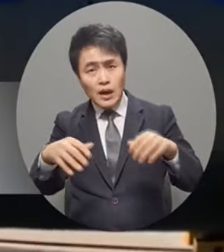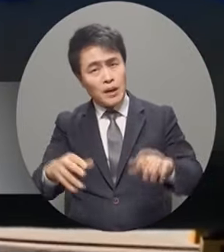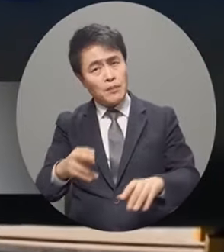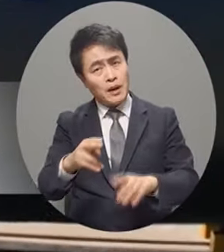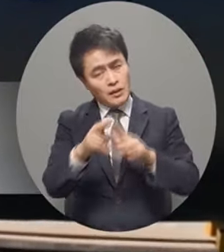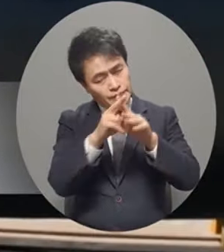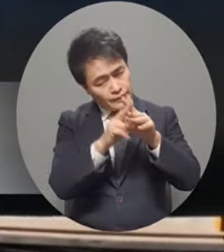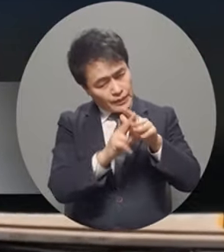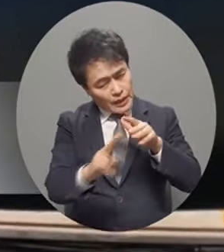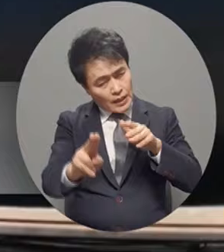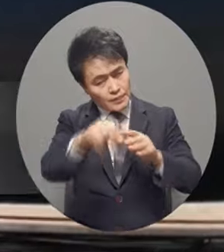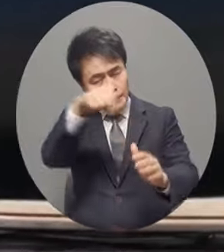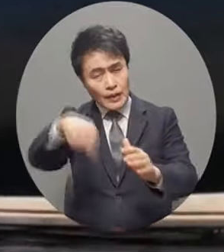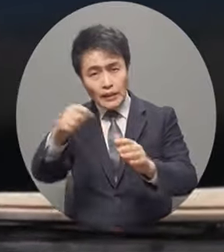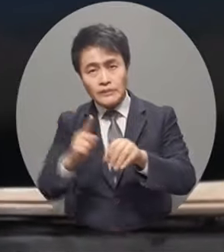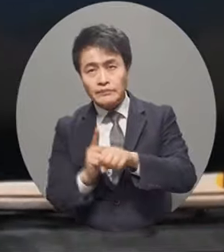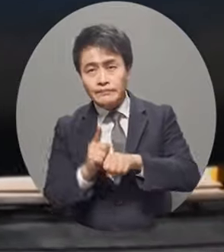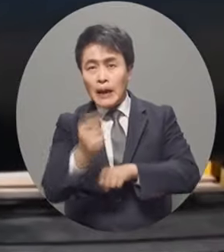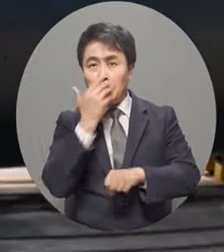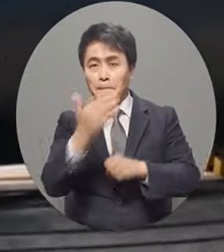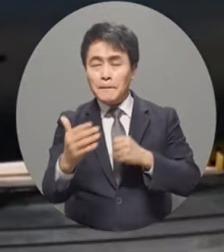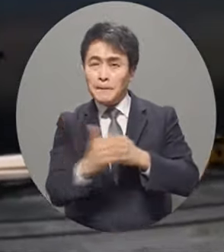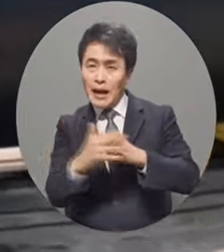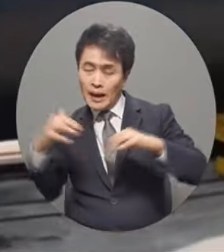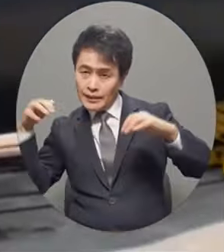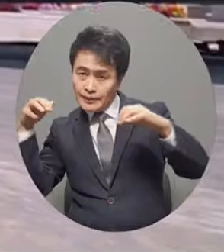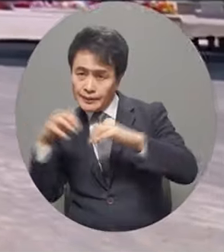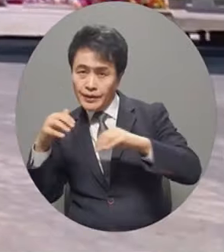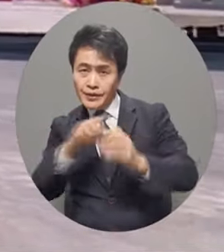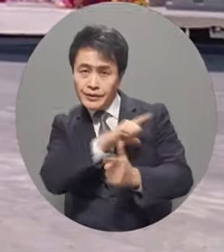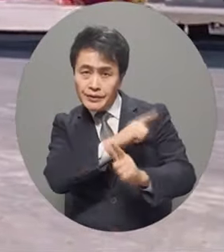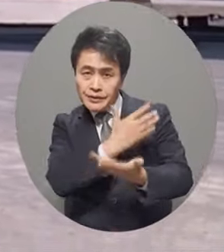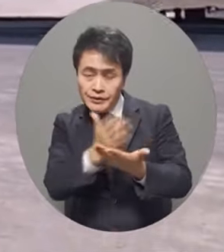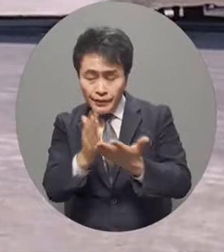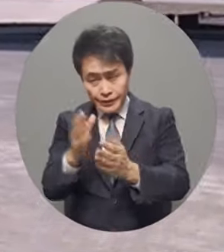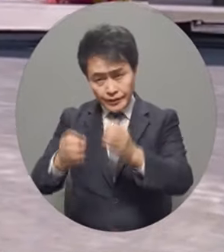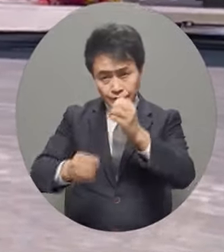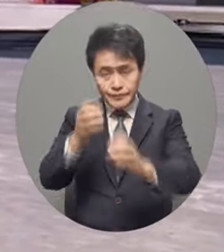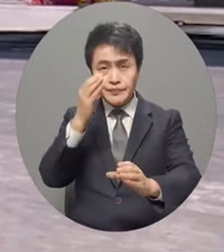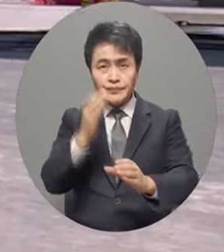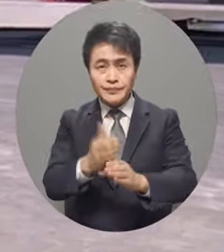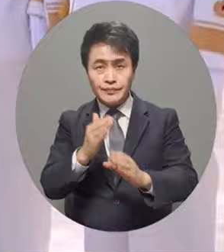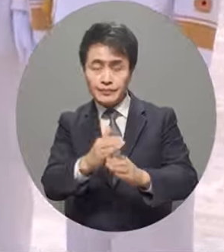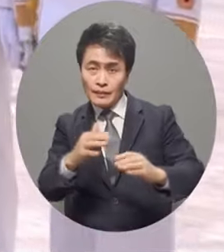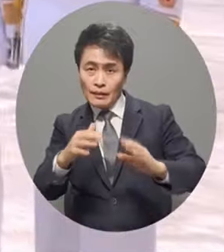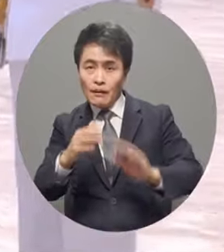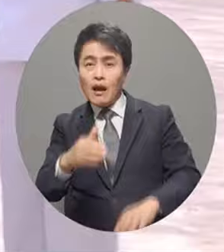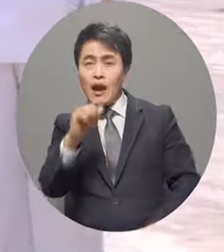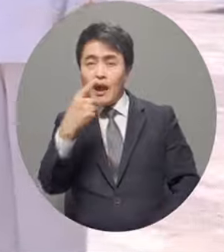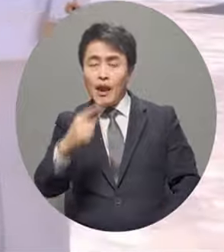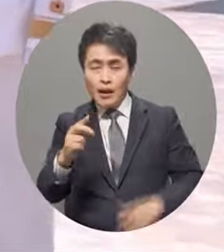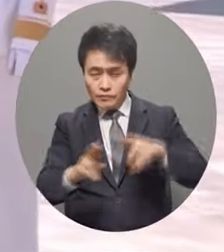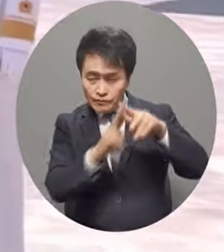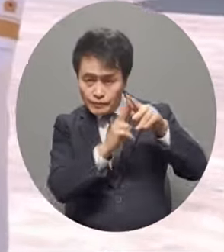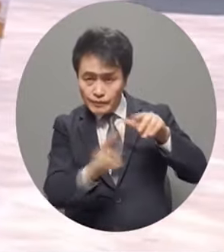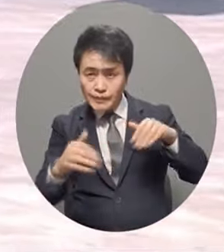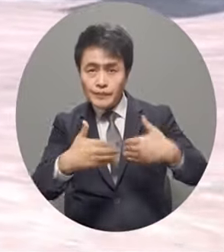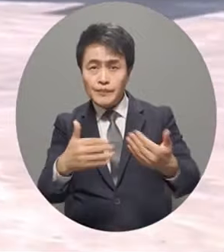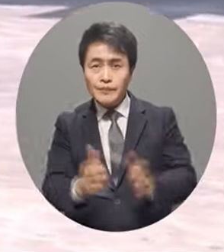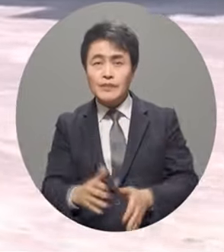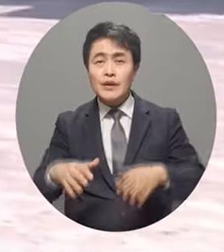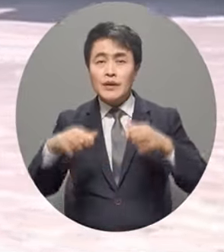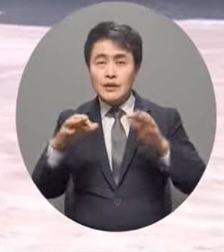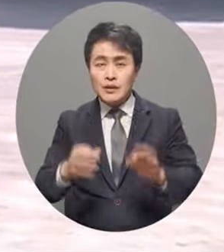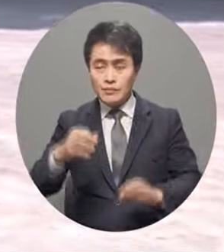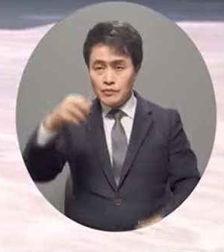발사됐을 가능성이 큽니다. 전력화를 앞두고 각종 성능 시험이 진행 중인 전술 핵공격 잠수함 김군옥